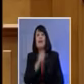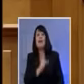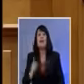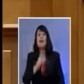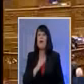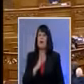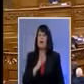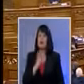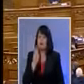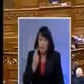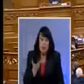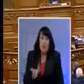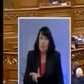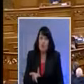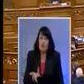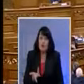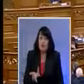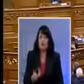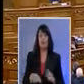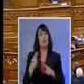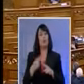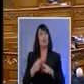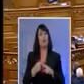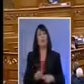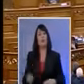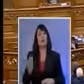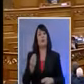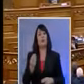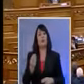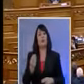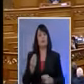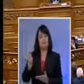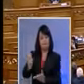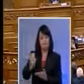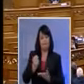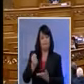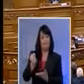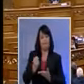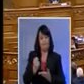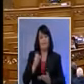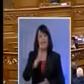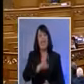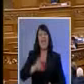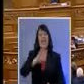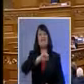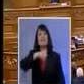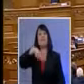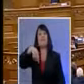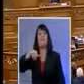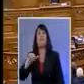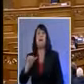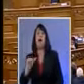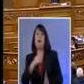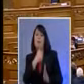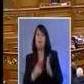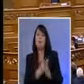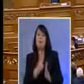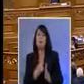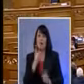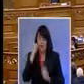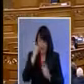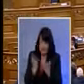πραγματικότητα. Το σημαντικότερο απ' όλα, με τη βοήθεια των κονδυλίων από το ΕΣΠΑ που για πρώτη φορά στον τόπο, αναρωτηθείτε